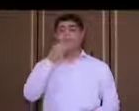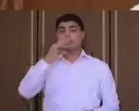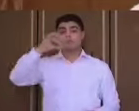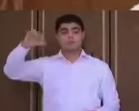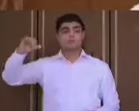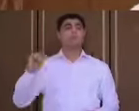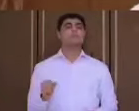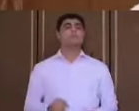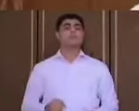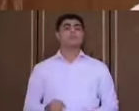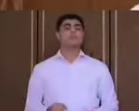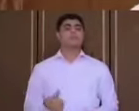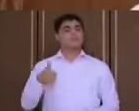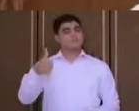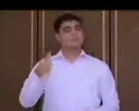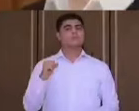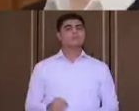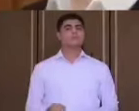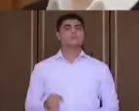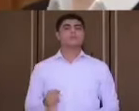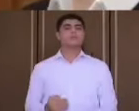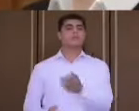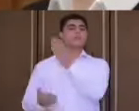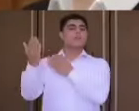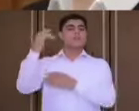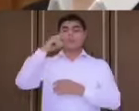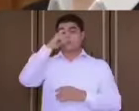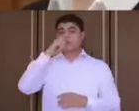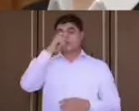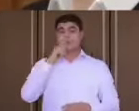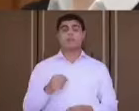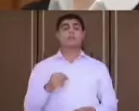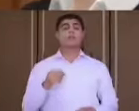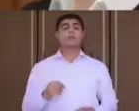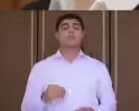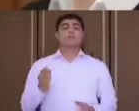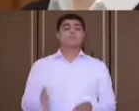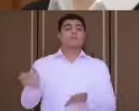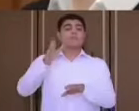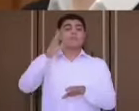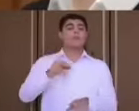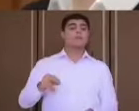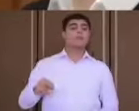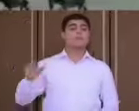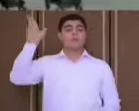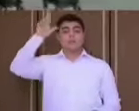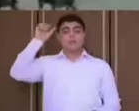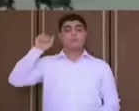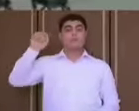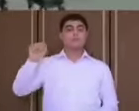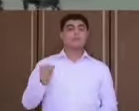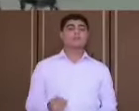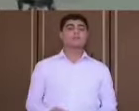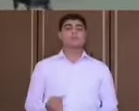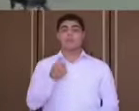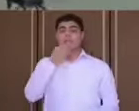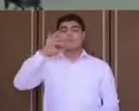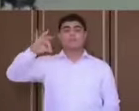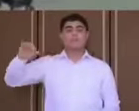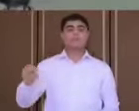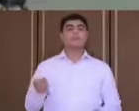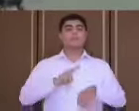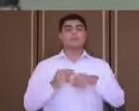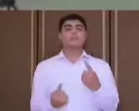لأنها كانت مليانة بالملح. برافو عليك يا سمسمة. كان الفلاح ده بقى بيحمل الحمير بتاعته